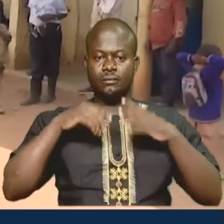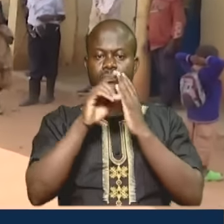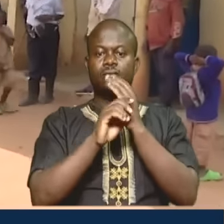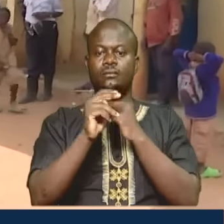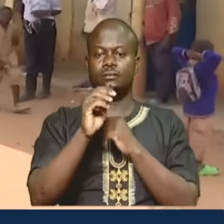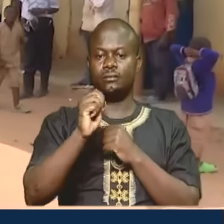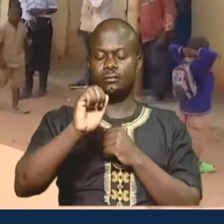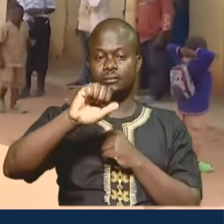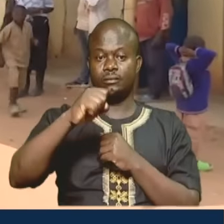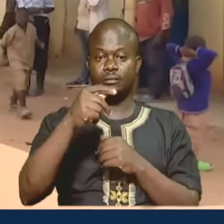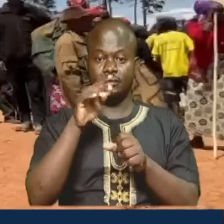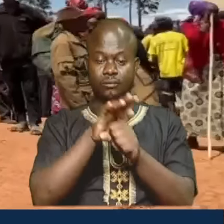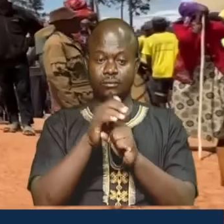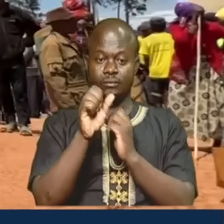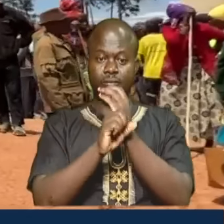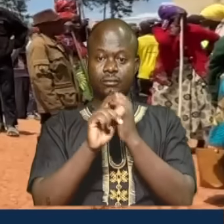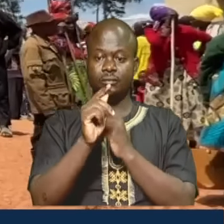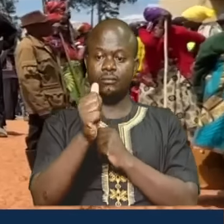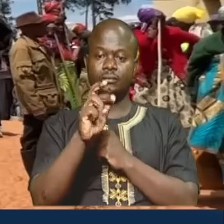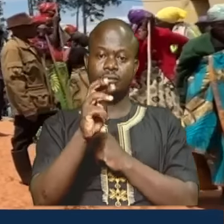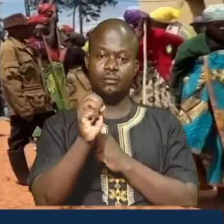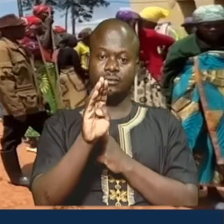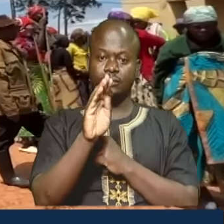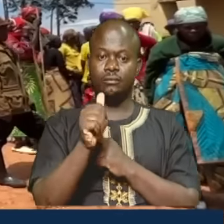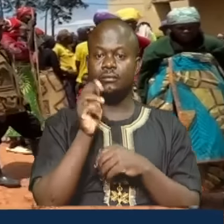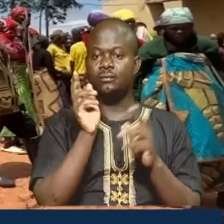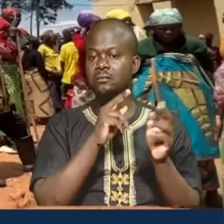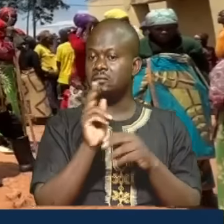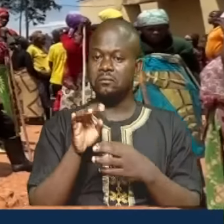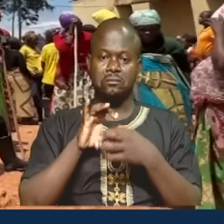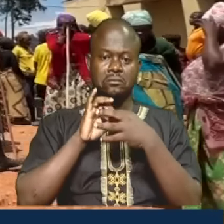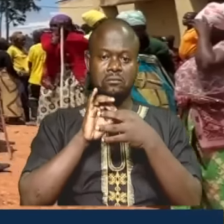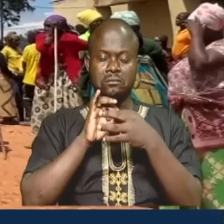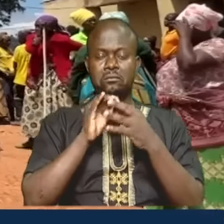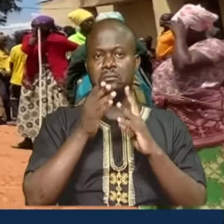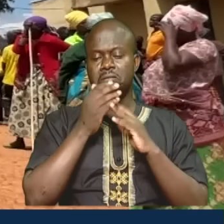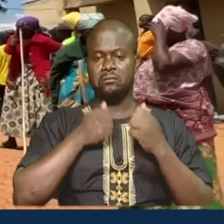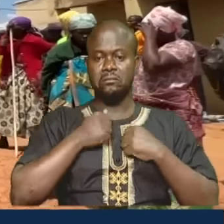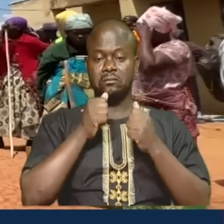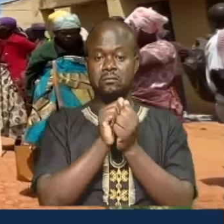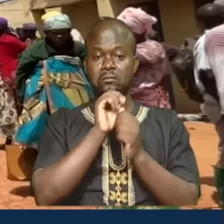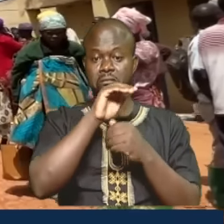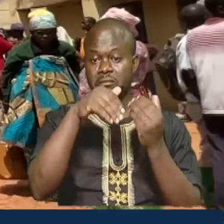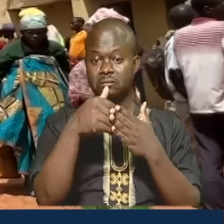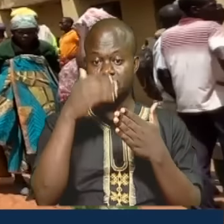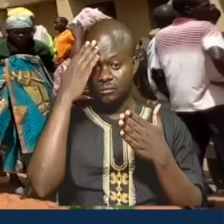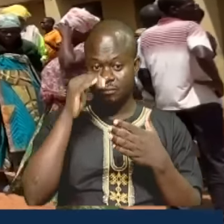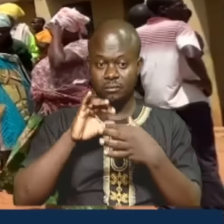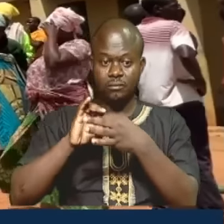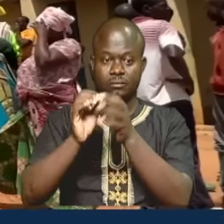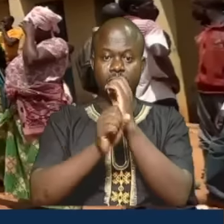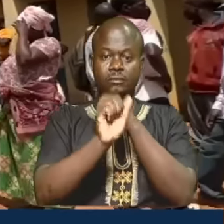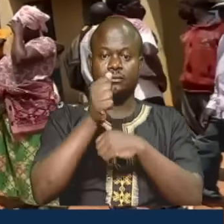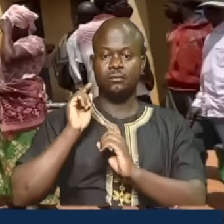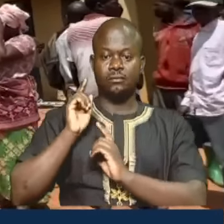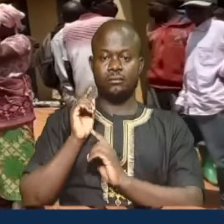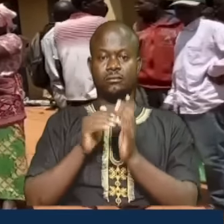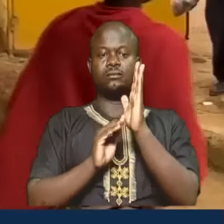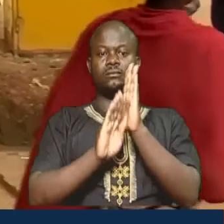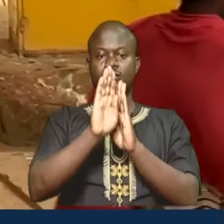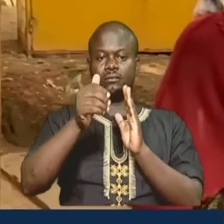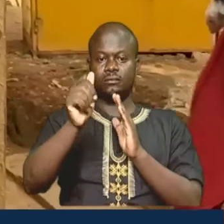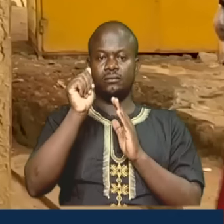by'umwihariko mu murenge wa Karambi bahamya ko nta mubano mu busanzwe hagati y'ingabo z'u Rwanda n'abaturage, kuko banafatanya mu bikorwa by'umutekano n'iby'iterambere